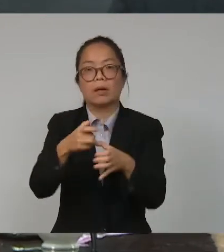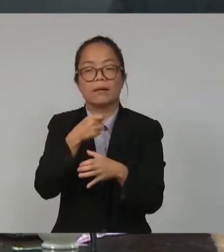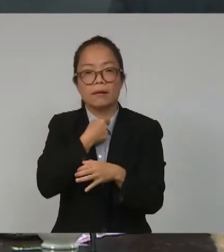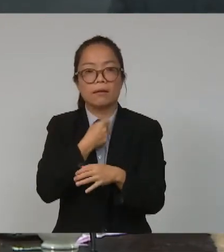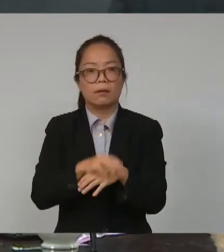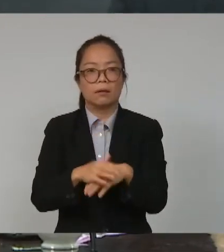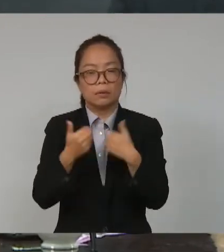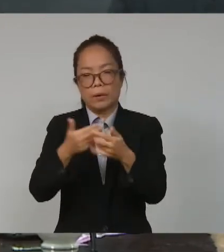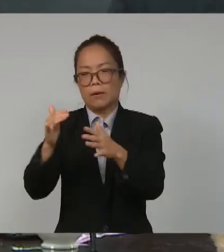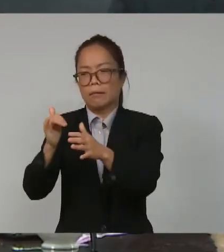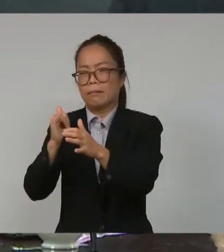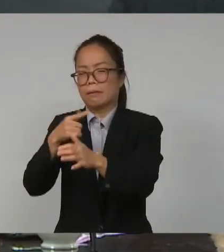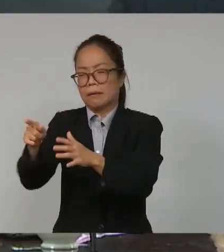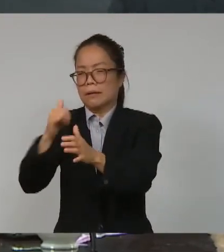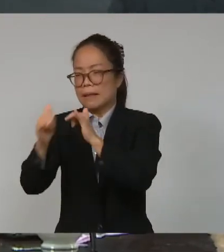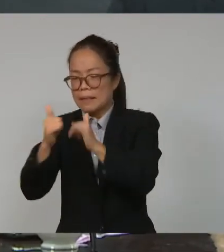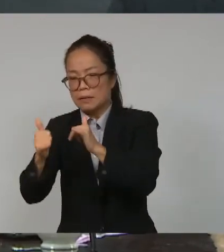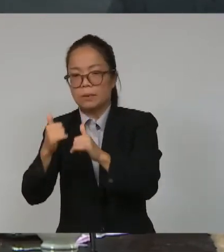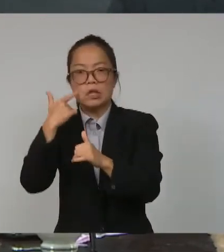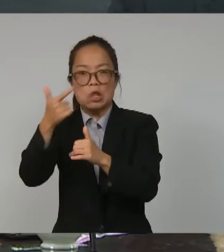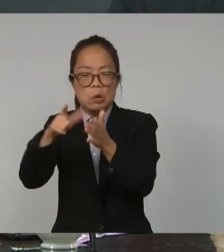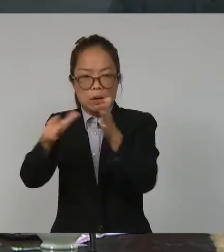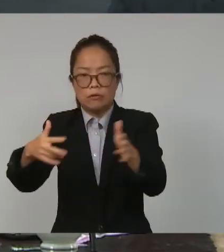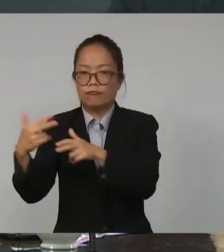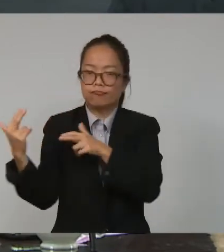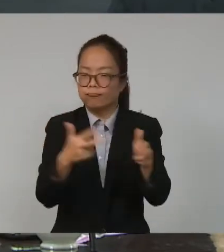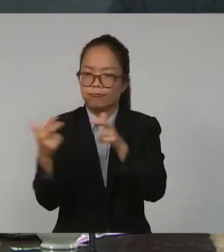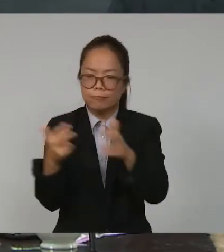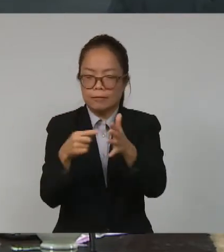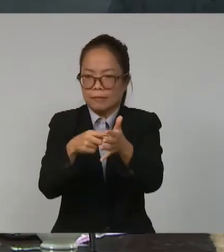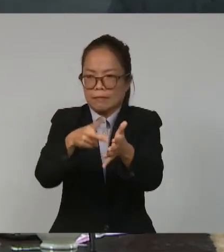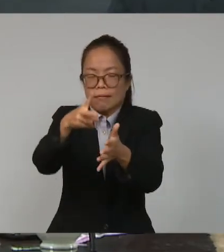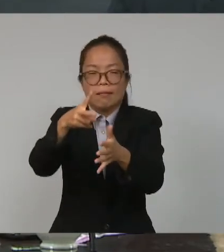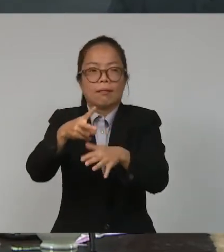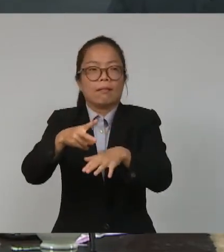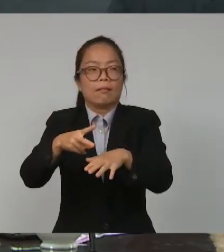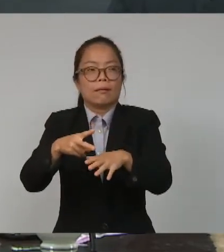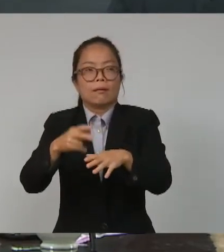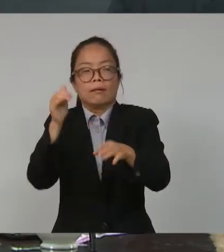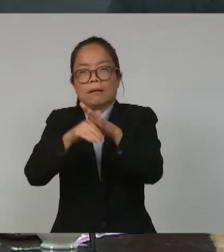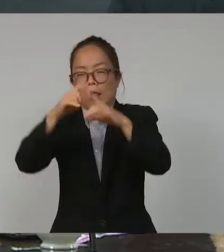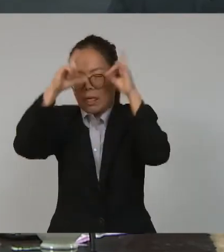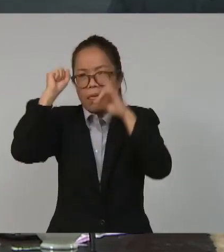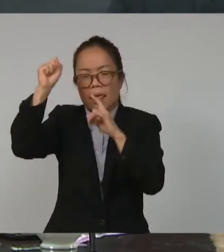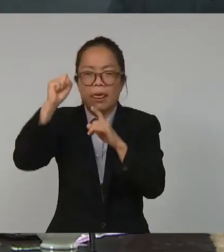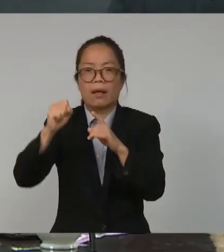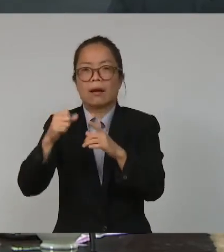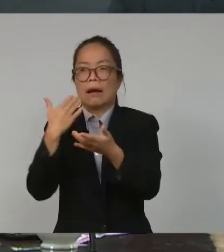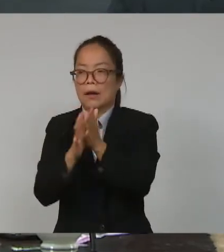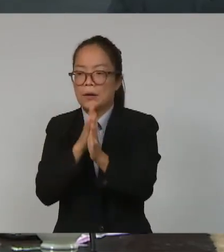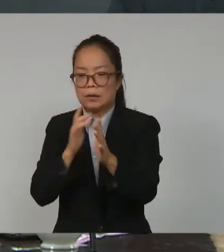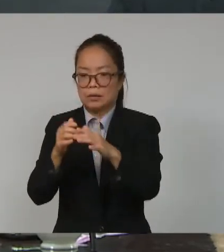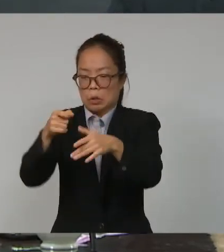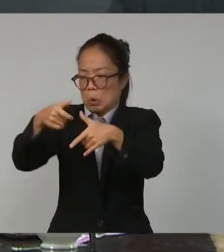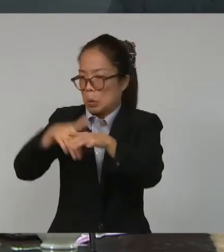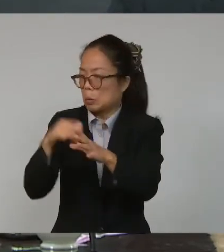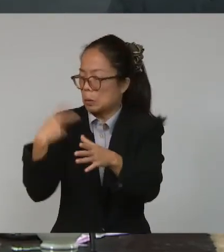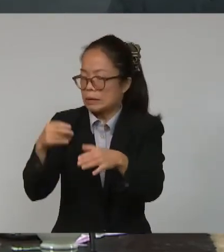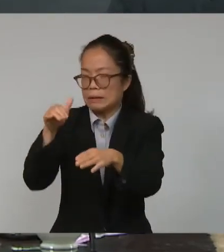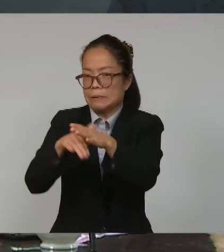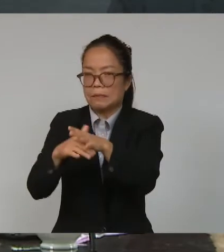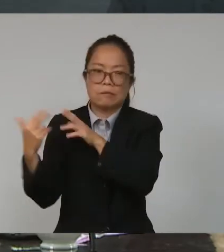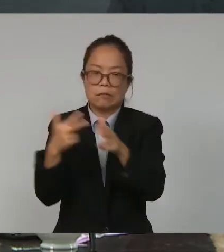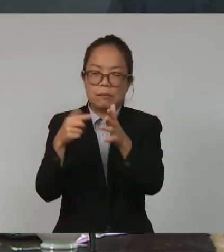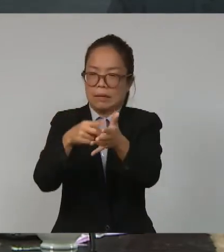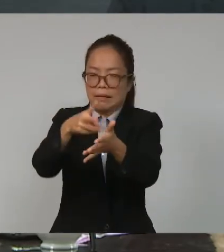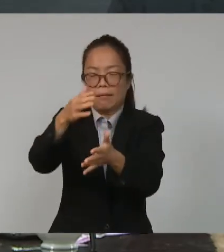避免呢人民在六个月之内又要办全国性的大选去上街投票，又要为了公投案再去反复的